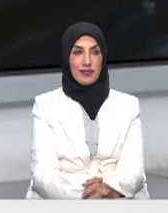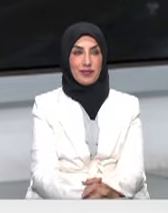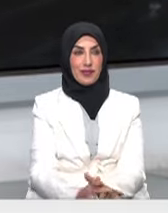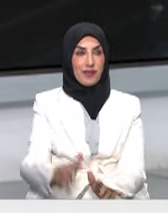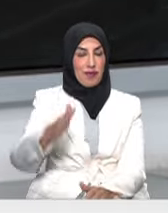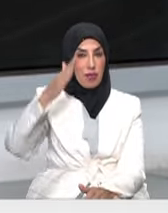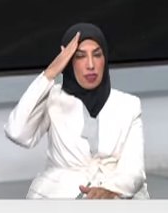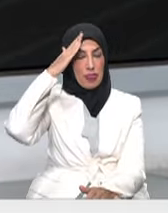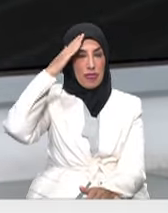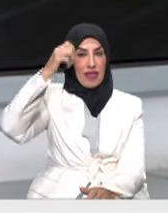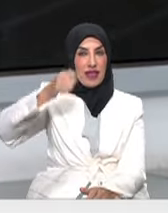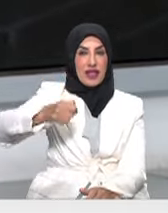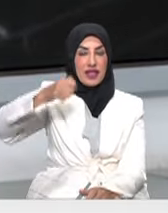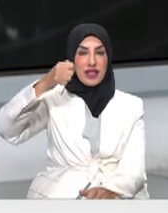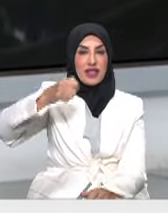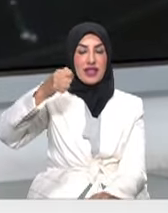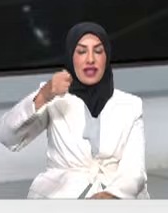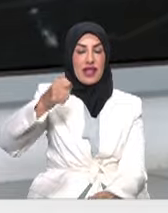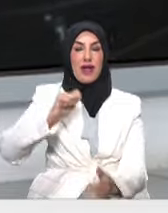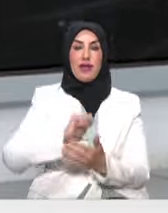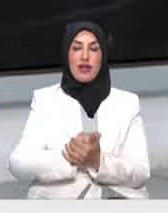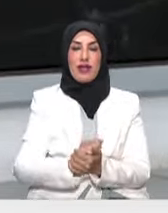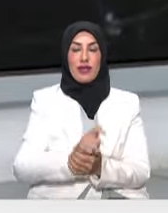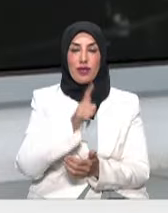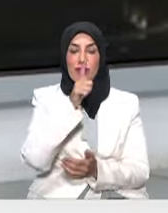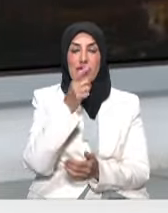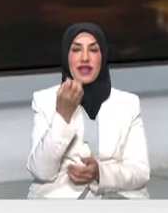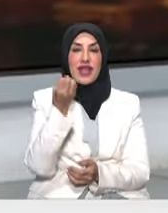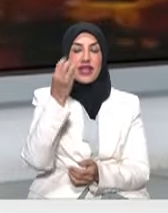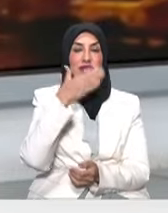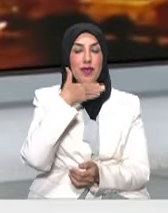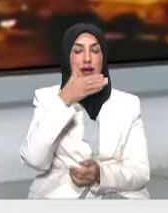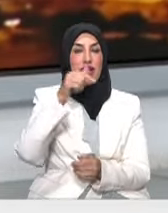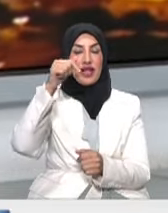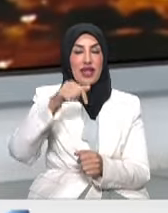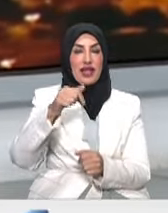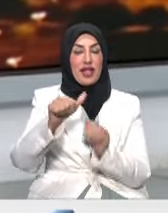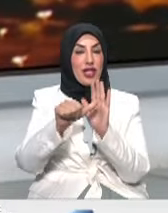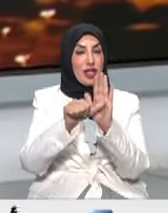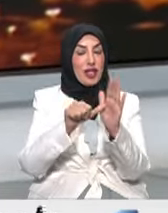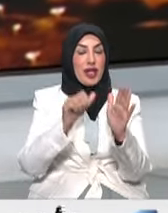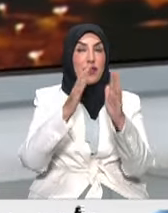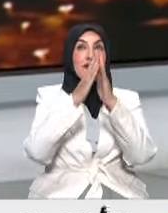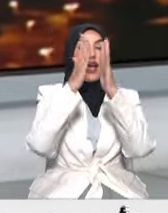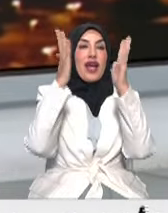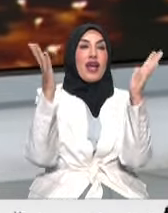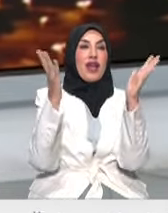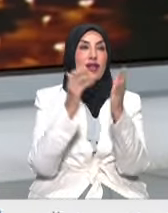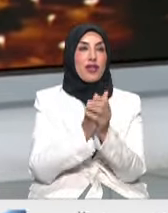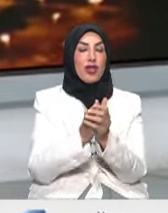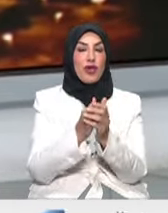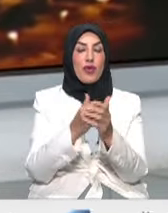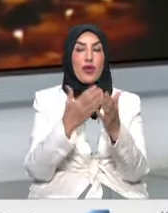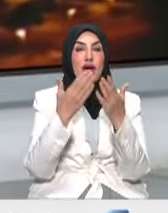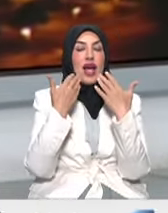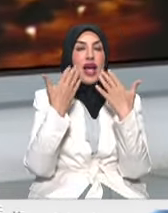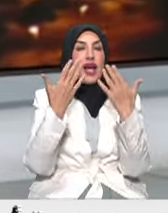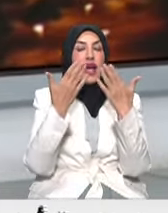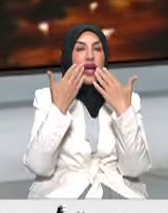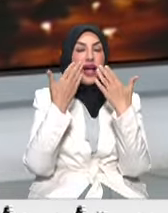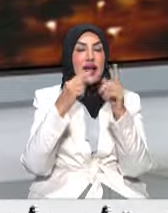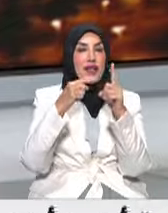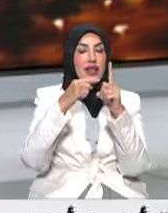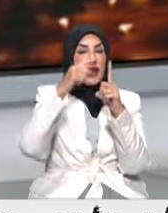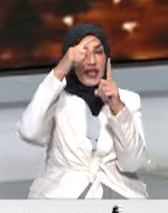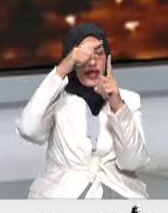السلام عليكم ورحمة الله وبركاته أعزائي المشاهدين، صبحكم الله بالخير في نشرتنا الجوية لهذا اليوم. أجواءنا لاحظنا انكسار في درجات